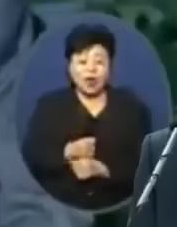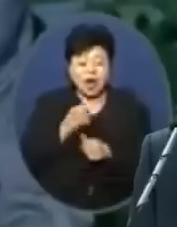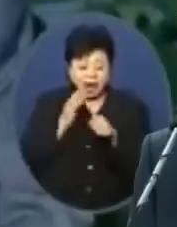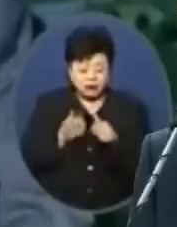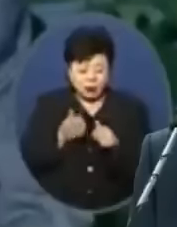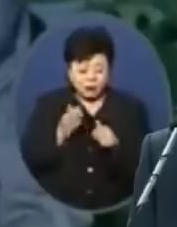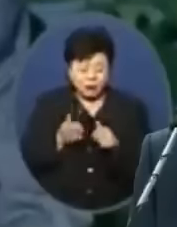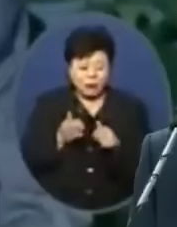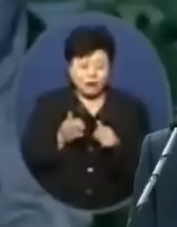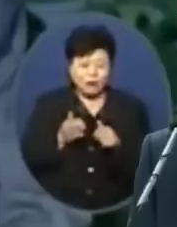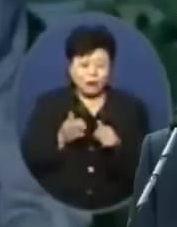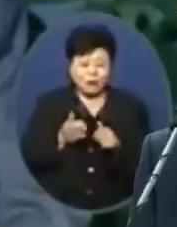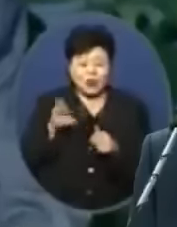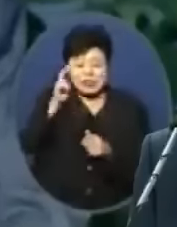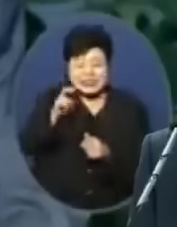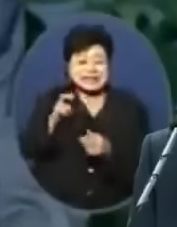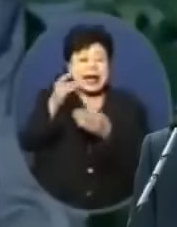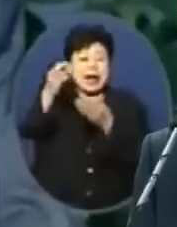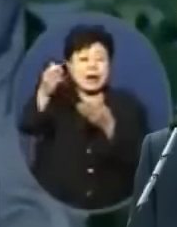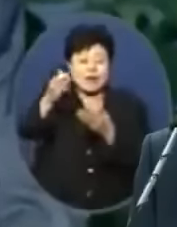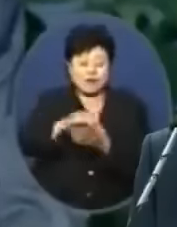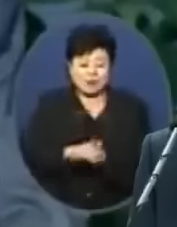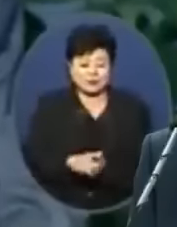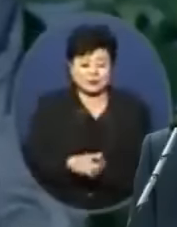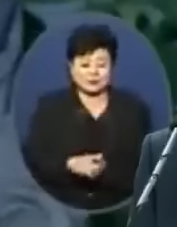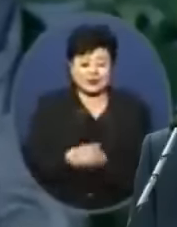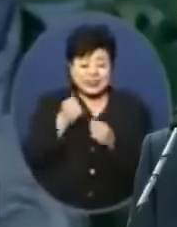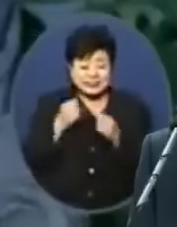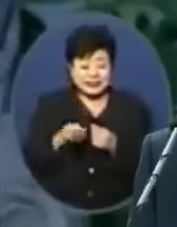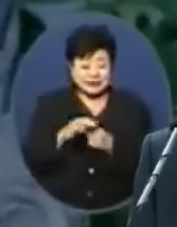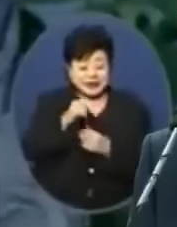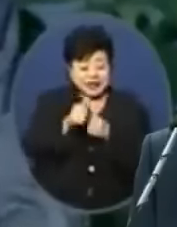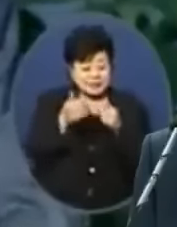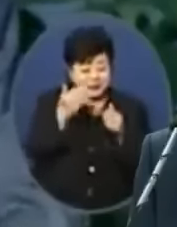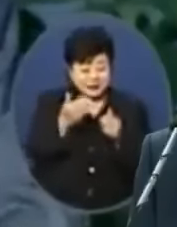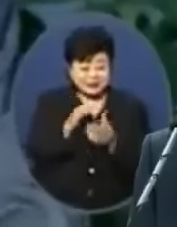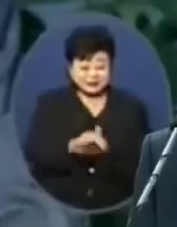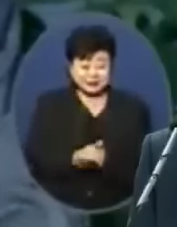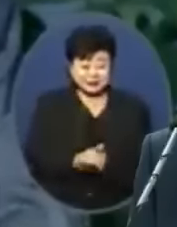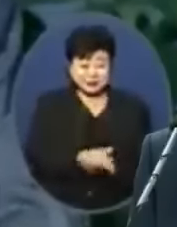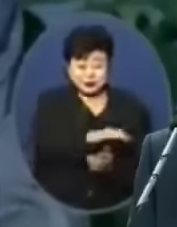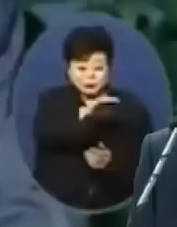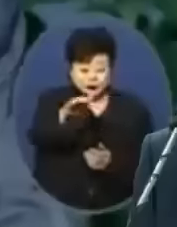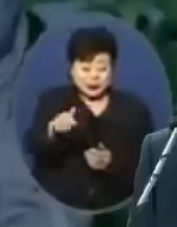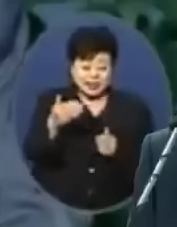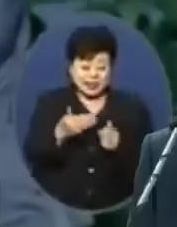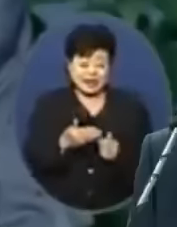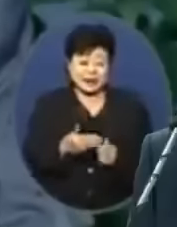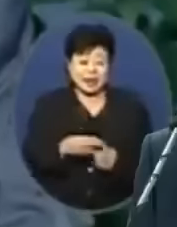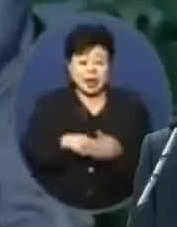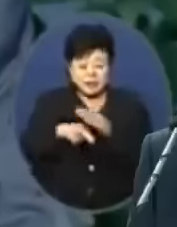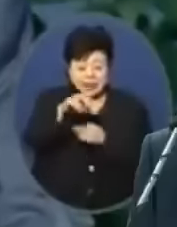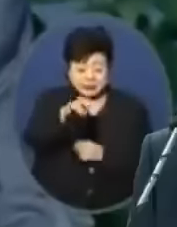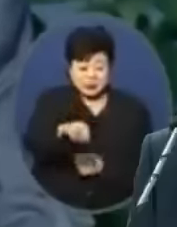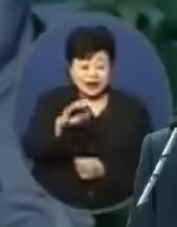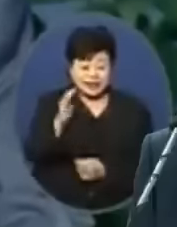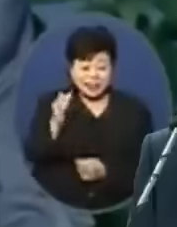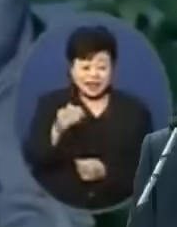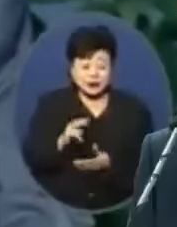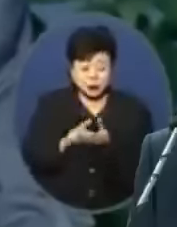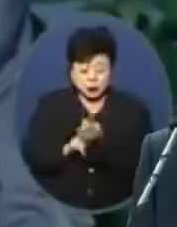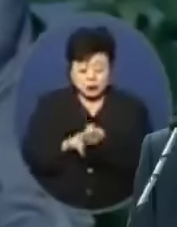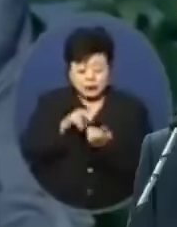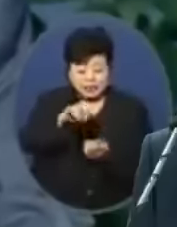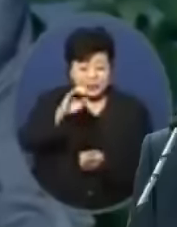간구하고 찬양하고 살면은 하나님께서 우리에게 피난처가 되시고